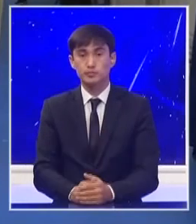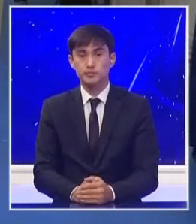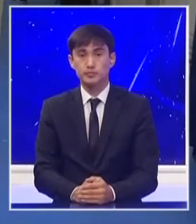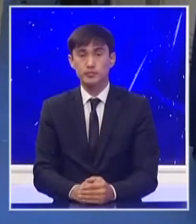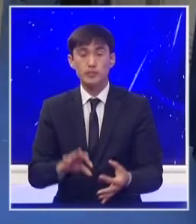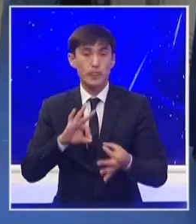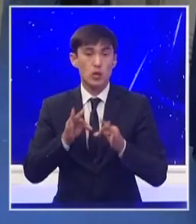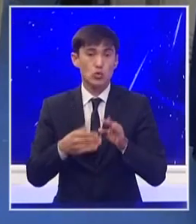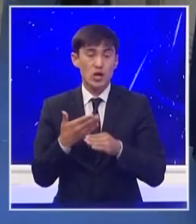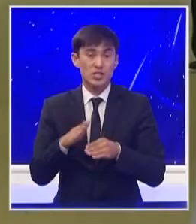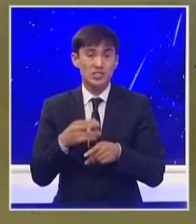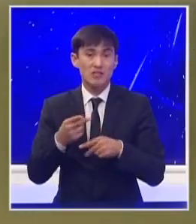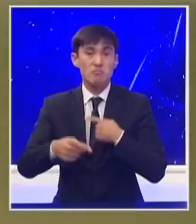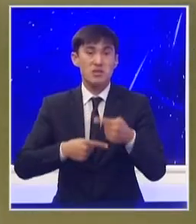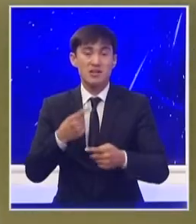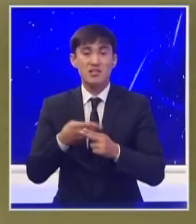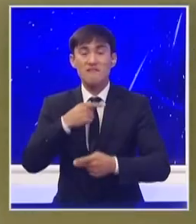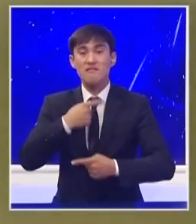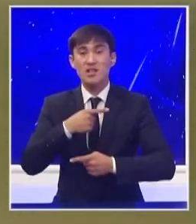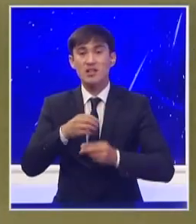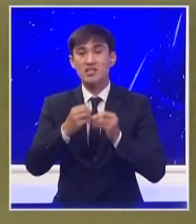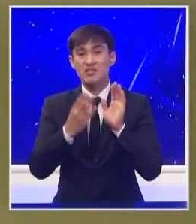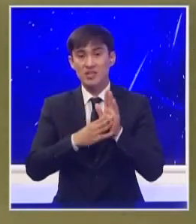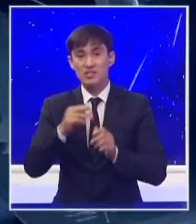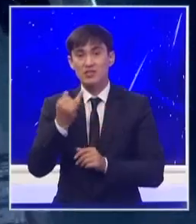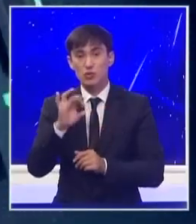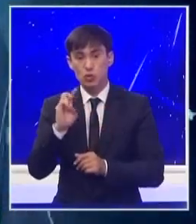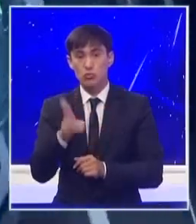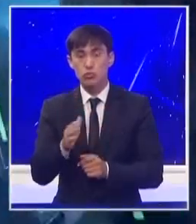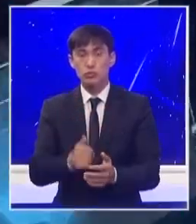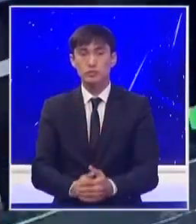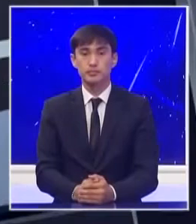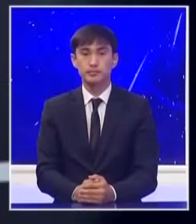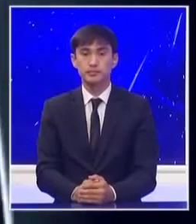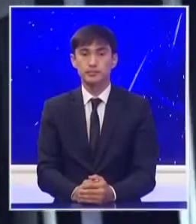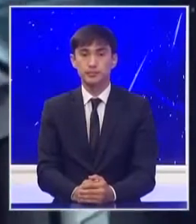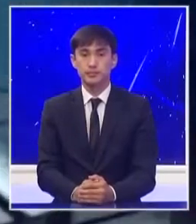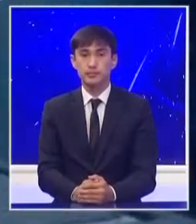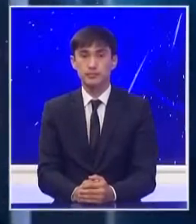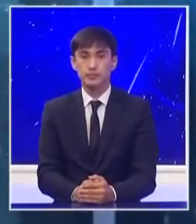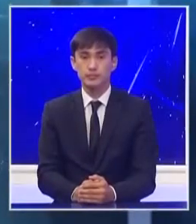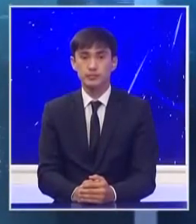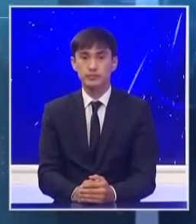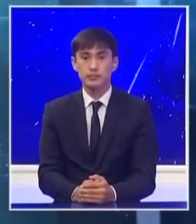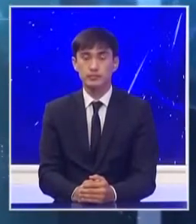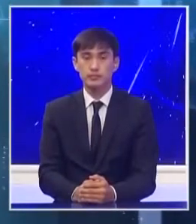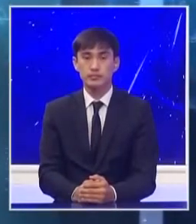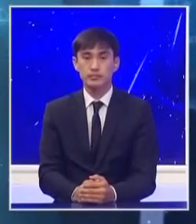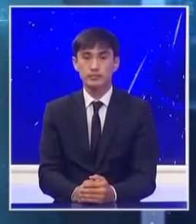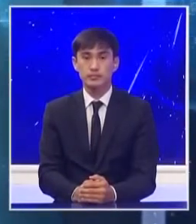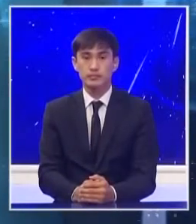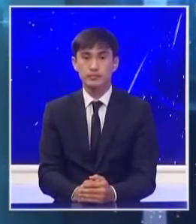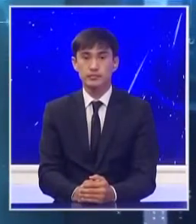часть турнира еще впереди – это финал. Он состоится 19 июля. Лилия Штогрина, Риджан Кинджибай, телеканал ЖТСУ.